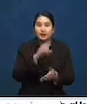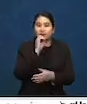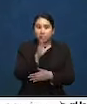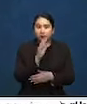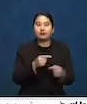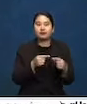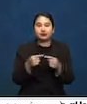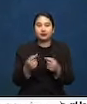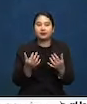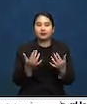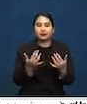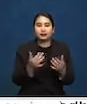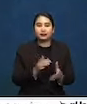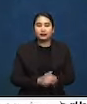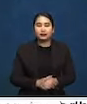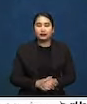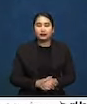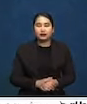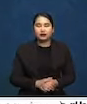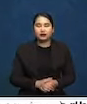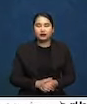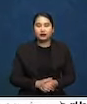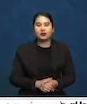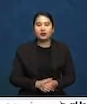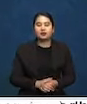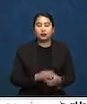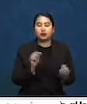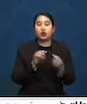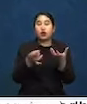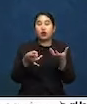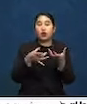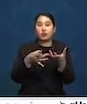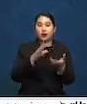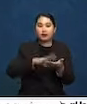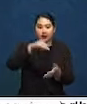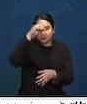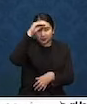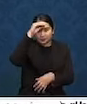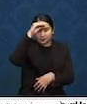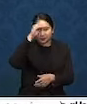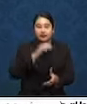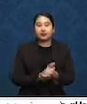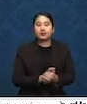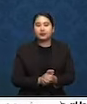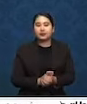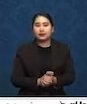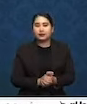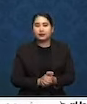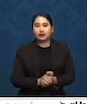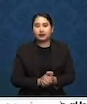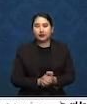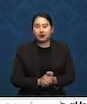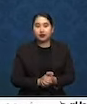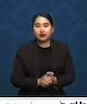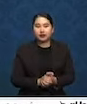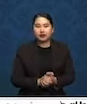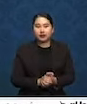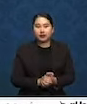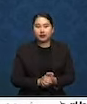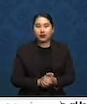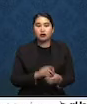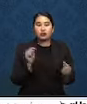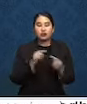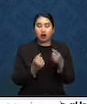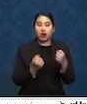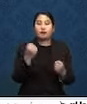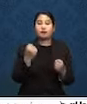ประธานที่เคารพครับเรื่องของคุณภาพทางการศึกษาที่ปกติเวลาเราขับรถ